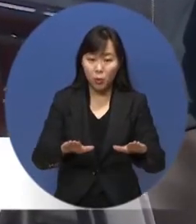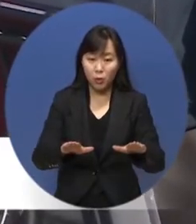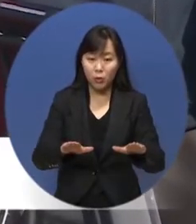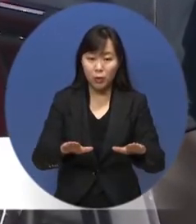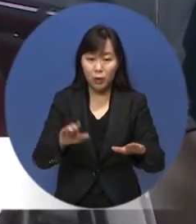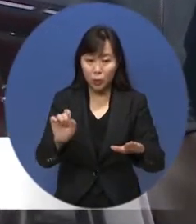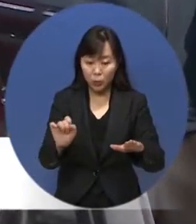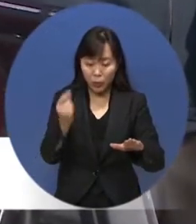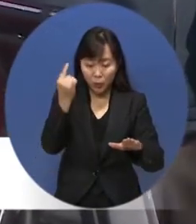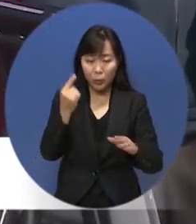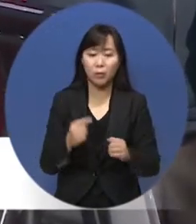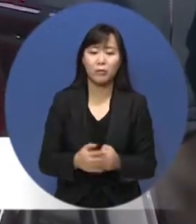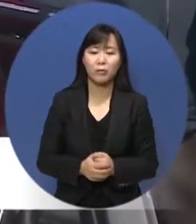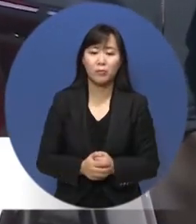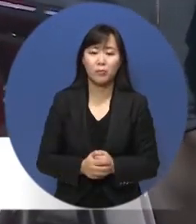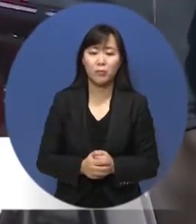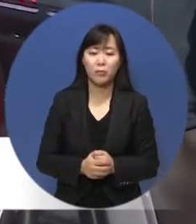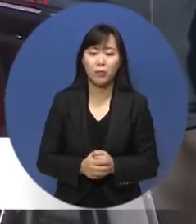계기로 해서